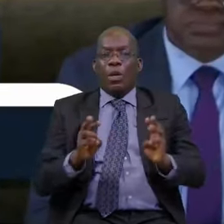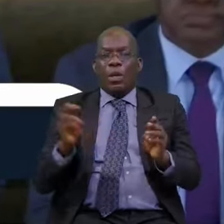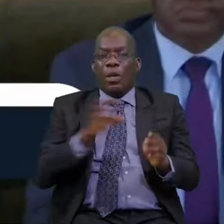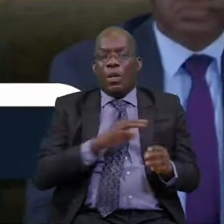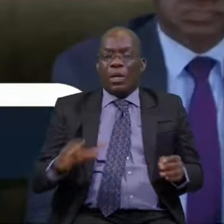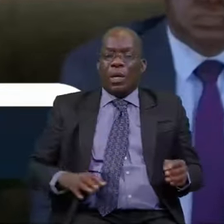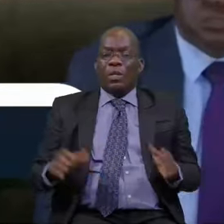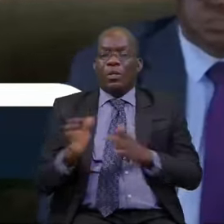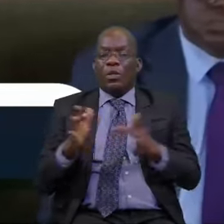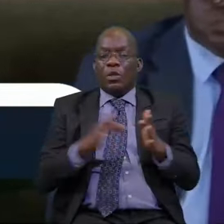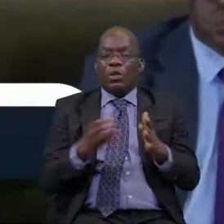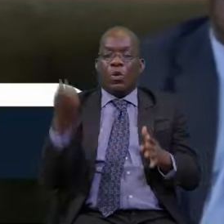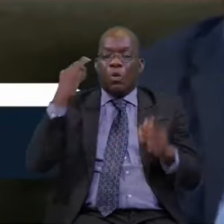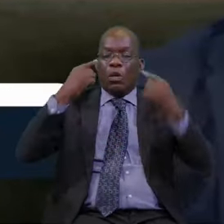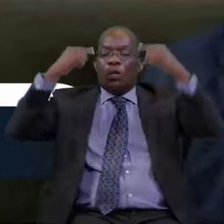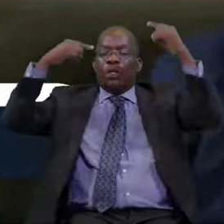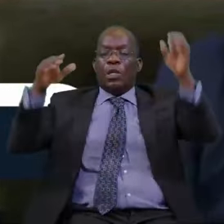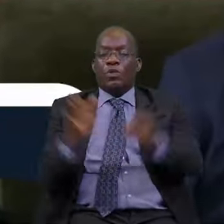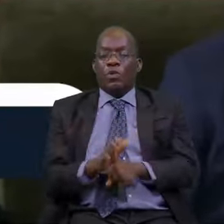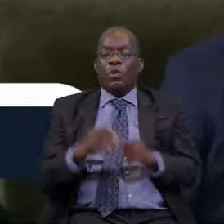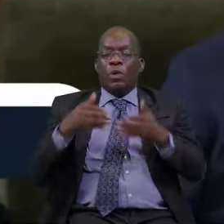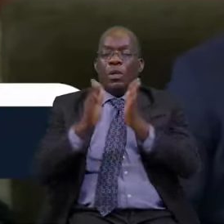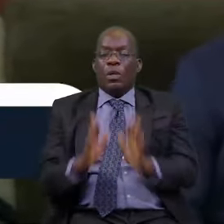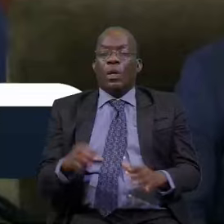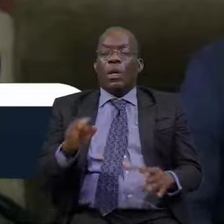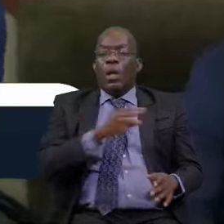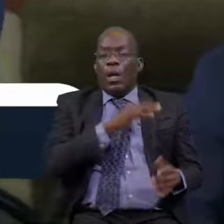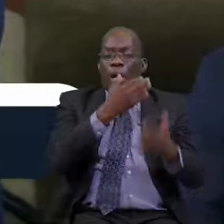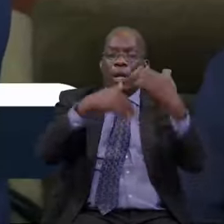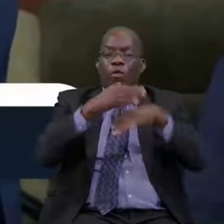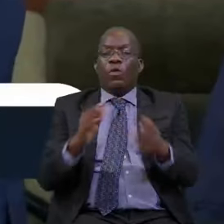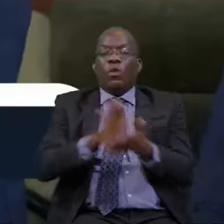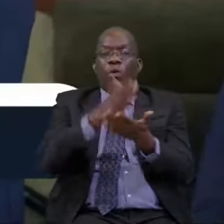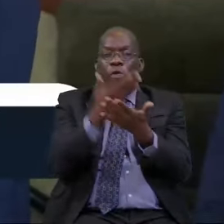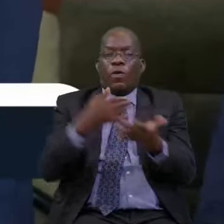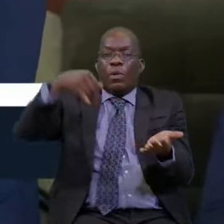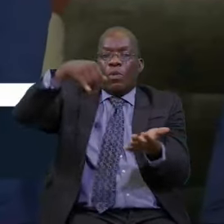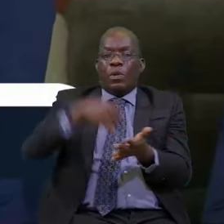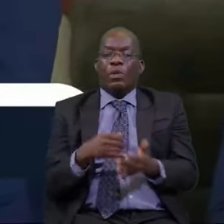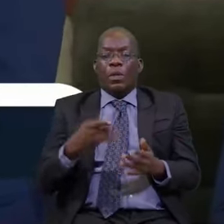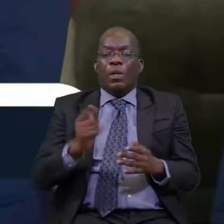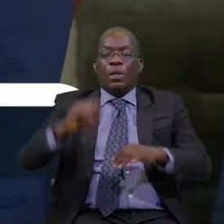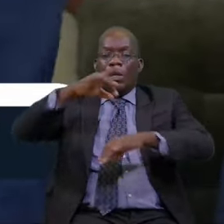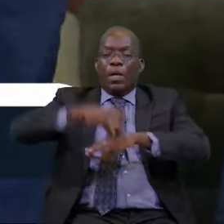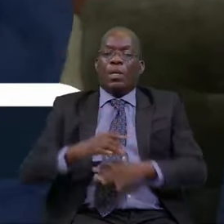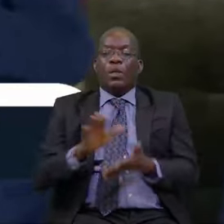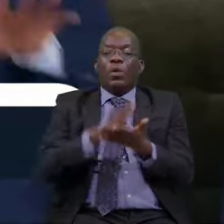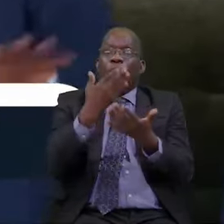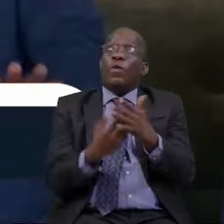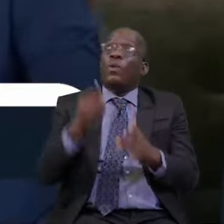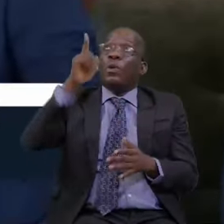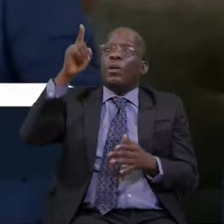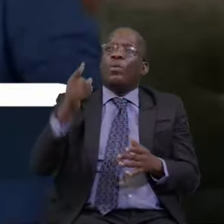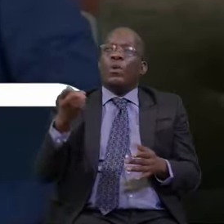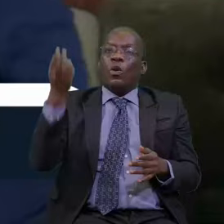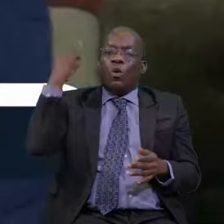Jésus est un dirigeant de succès. Le ciel l'a confirmé, la terre l'a confirmé, c'est